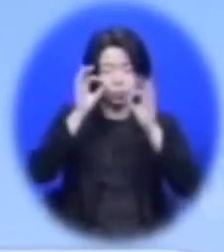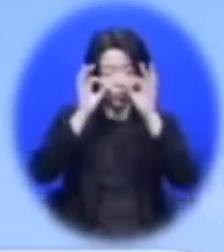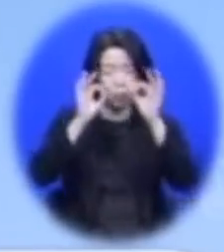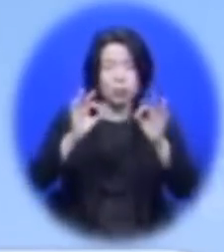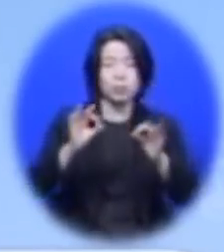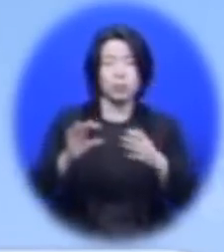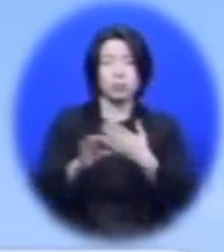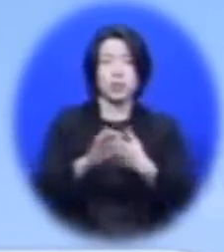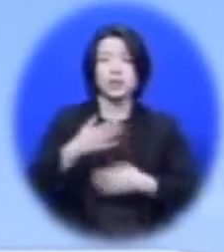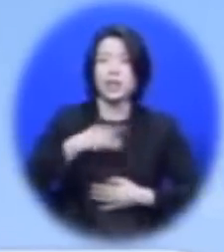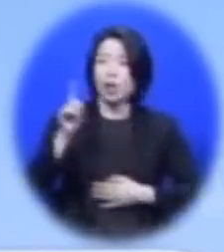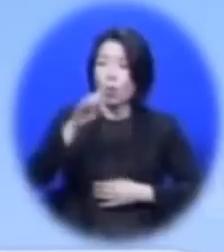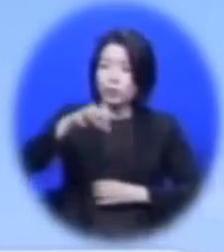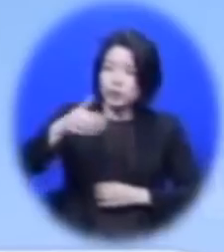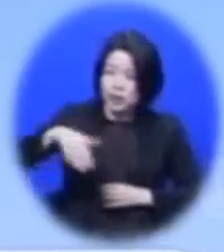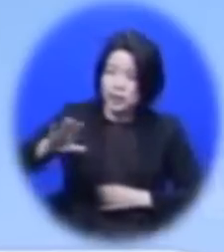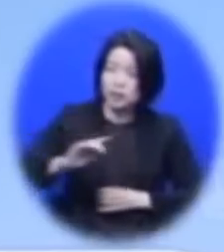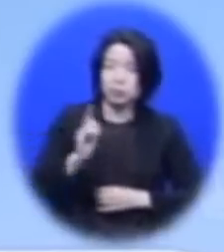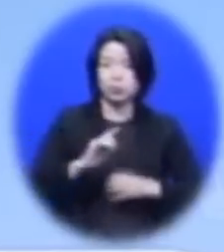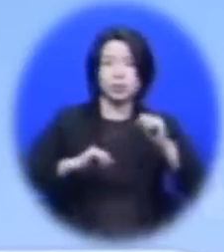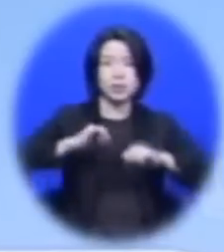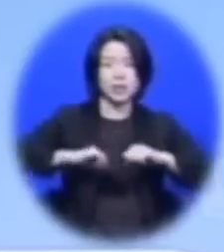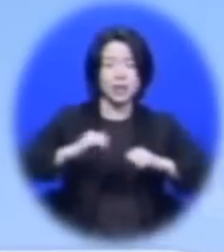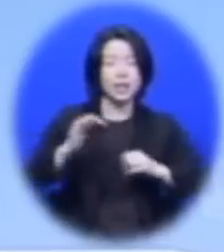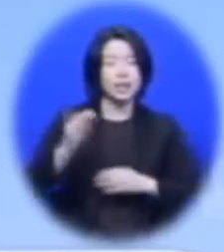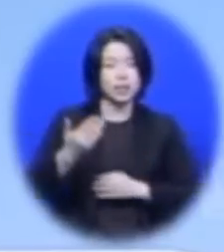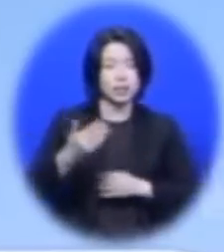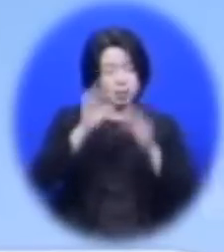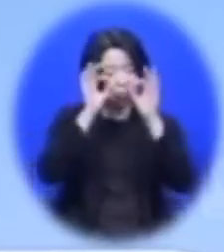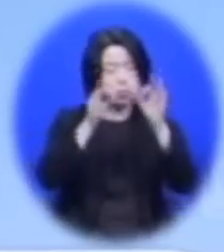내가 어디에 가야 될지 무엇을 해야 될지가 보입니다.